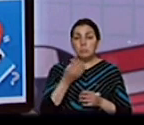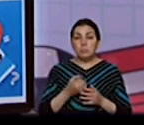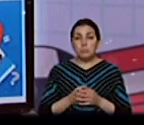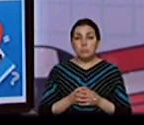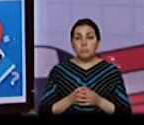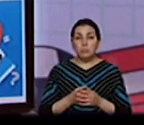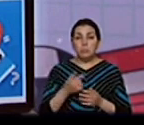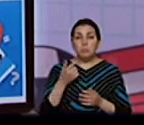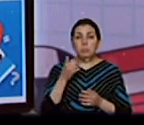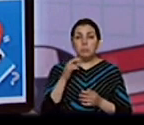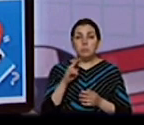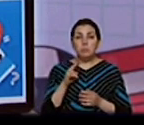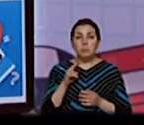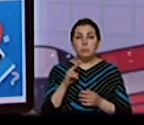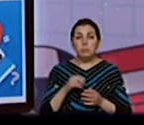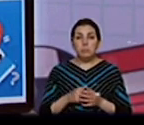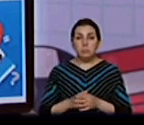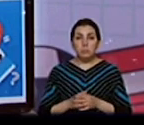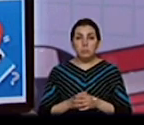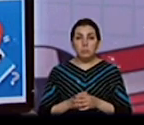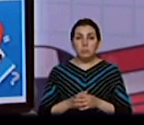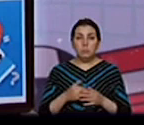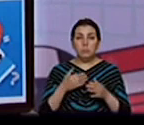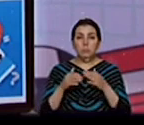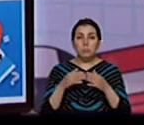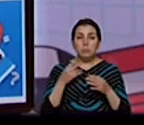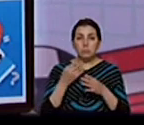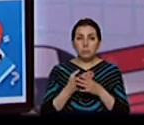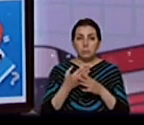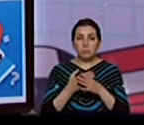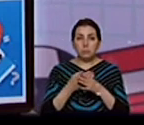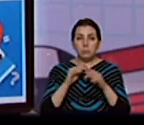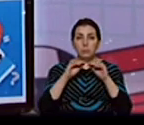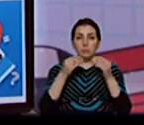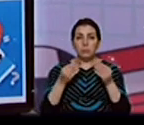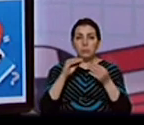qismlarini qo'llarimiz yordamida ochiltirib qo'yamiz.